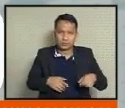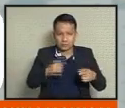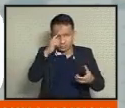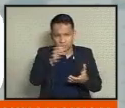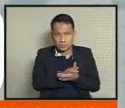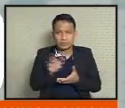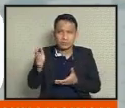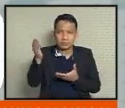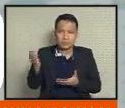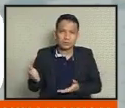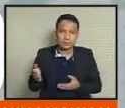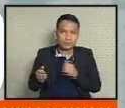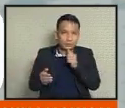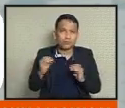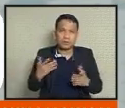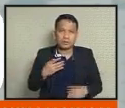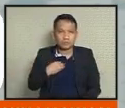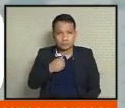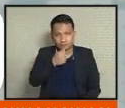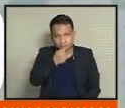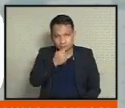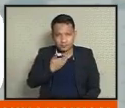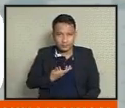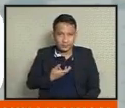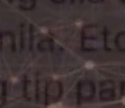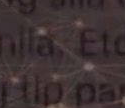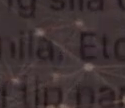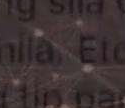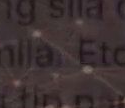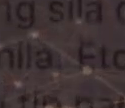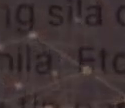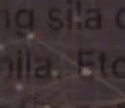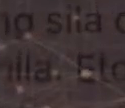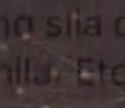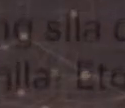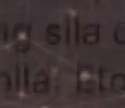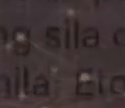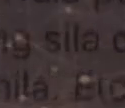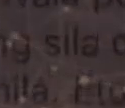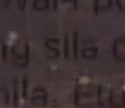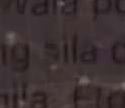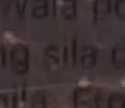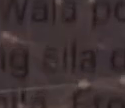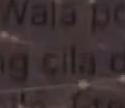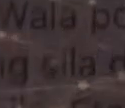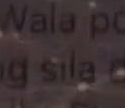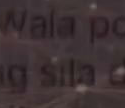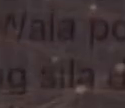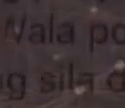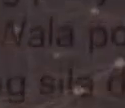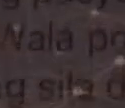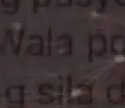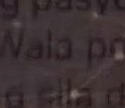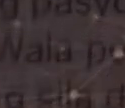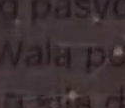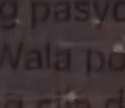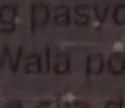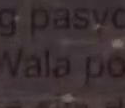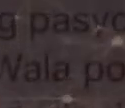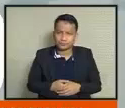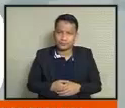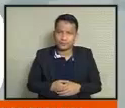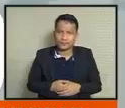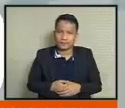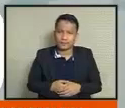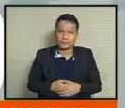naniniwala sa kanya kasi po hindi ako nagsasalita. Meron pa pong nagpost na page na nagsalita na daw po ako, nagbigay na daw po ako ng statement kahit hindi naman po yung